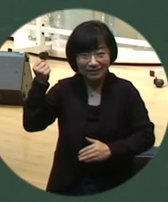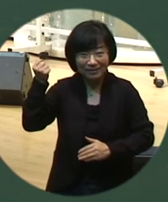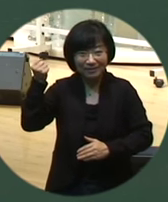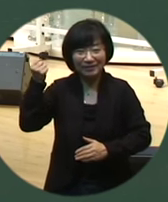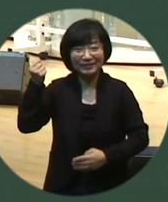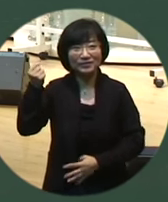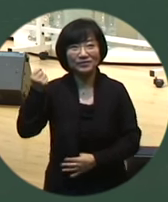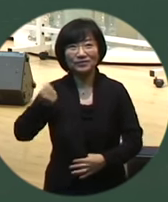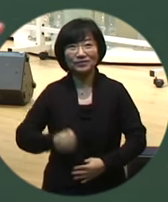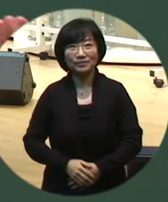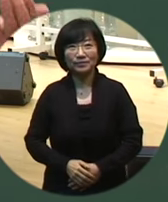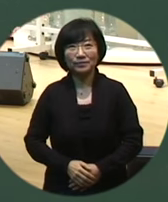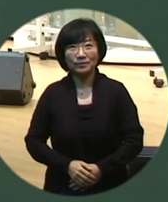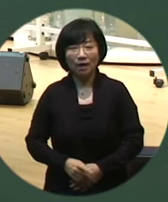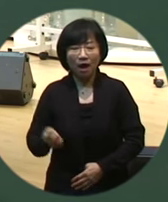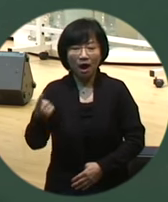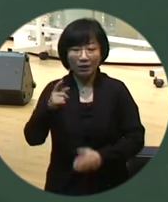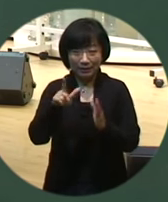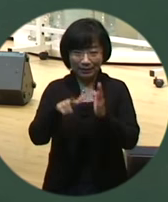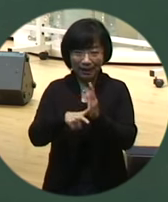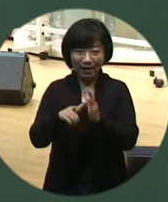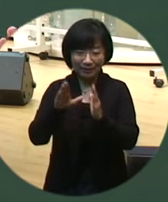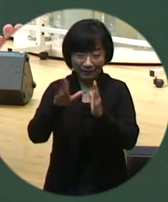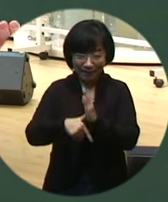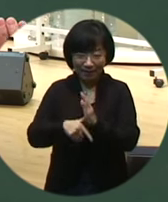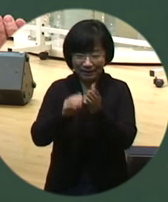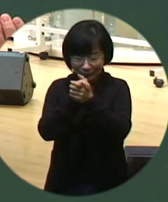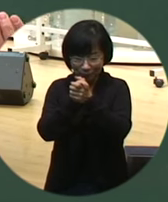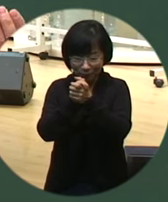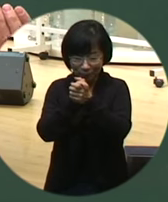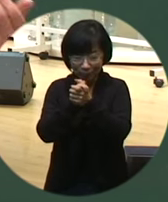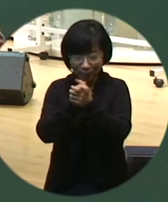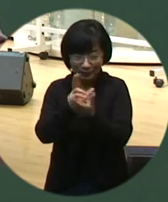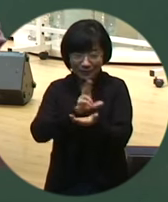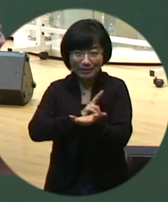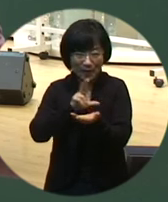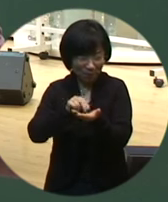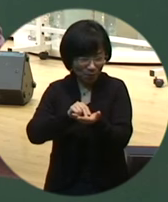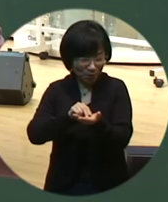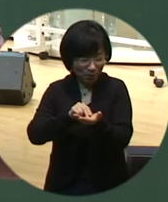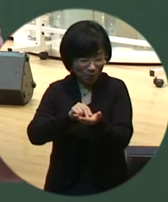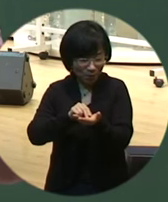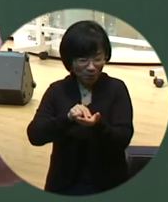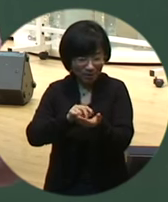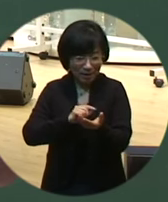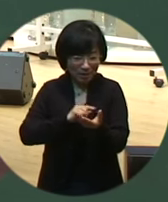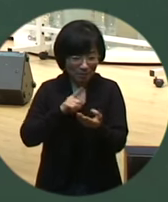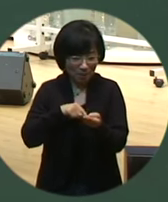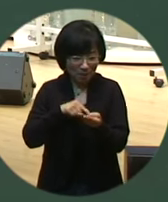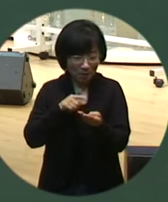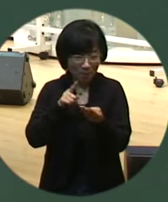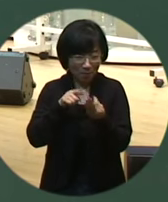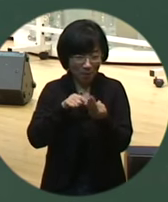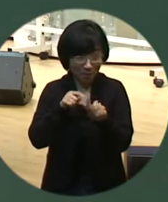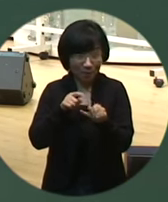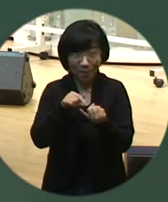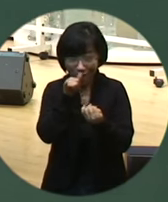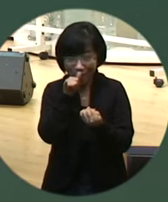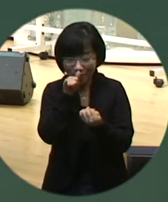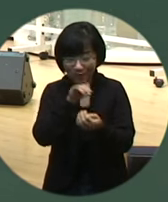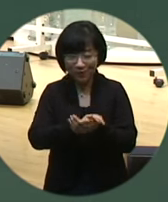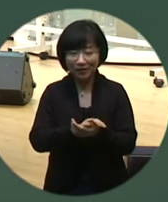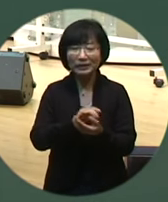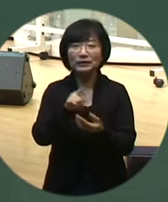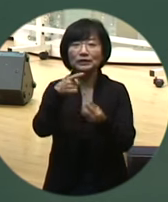my church. 그래가지고 기도 제목이 생기더라니까. And I began to have these prayer topics. 내 것인 줄 알고. Thinking that it was my church. 첫 번째 기도 제목이